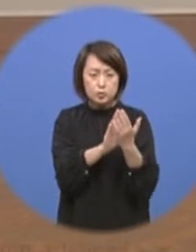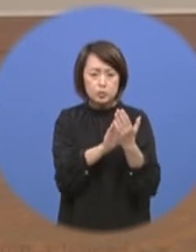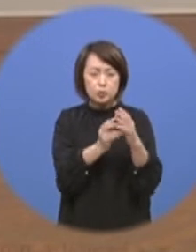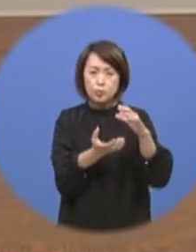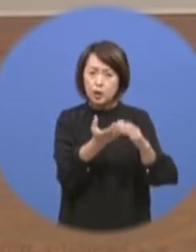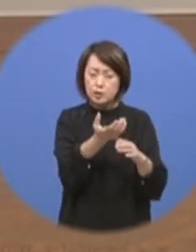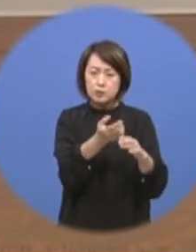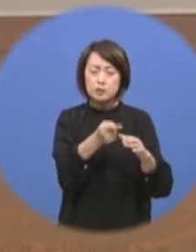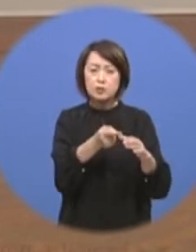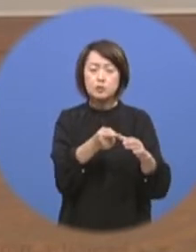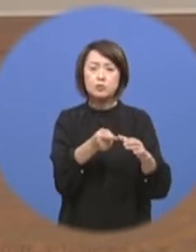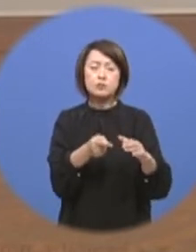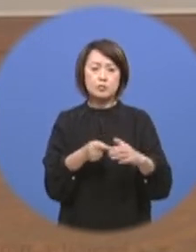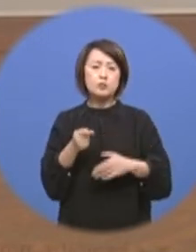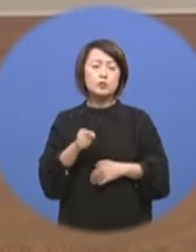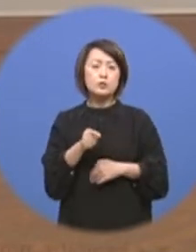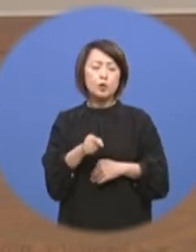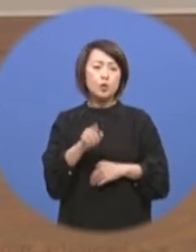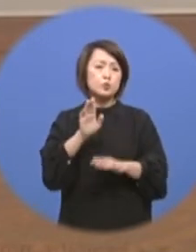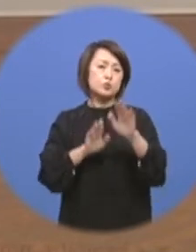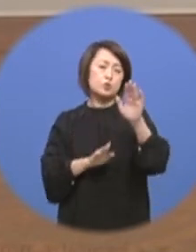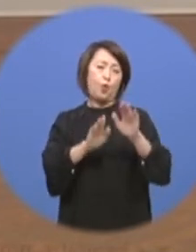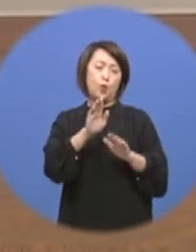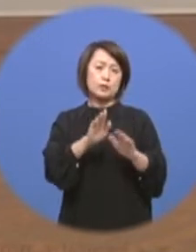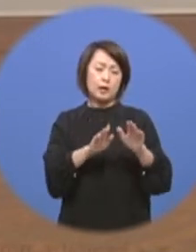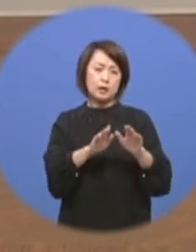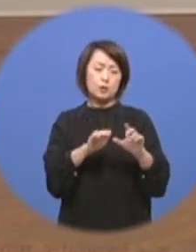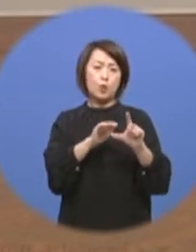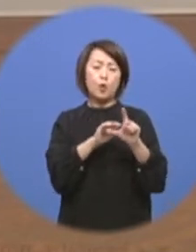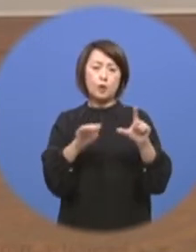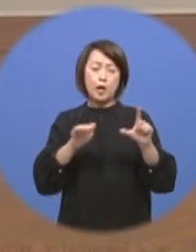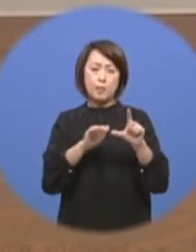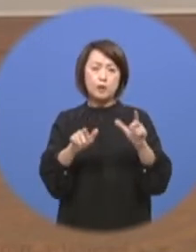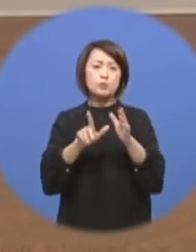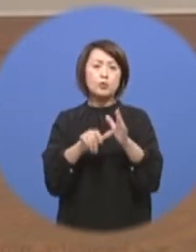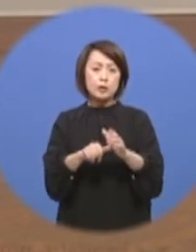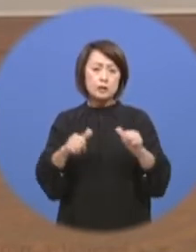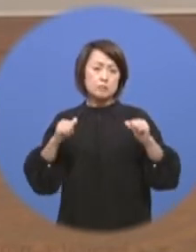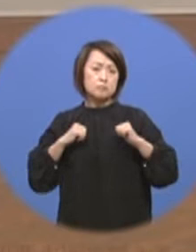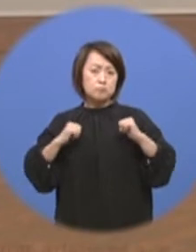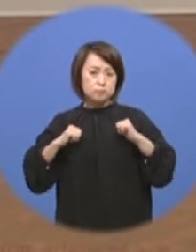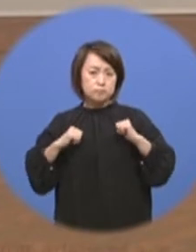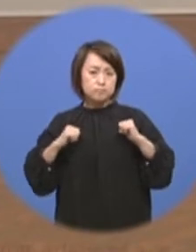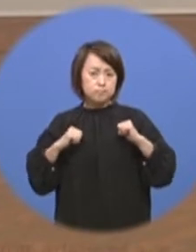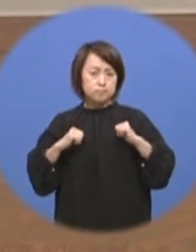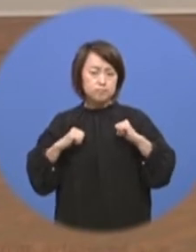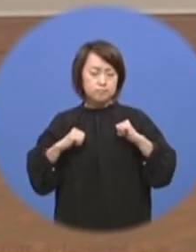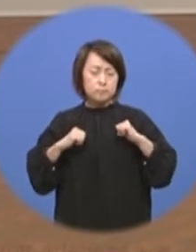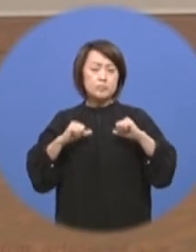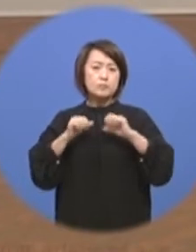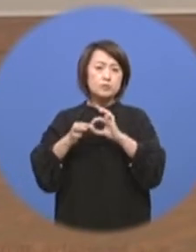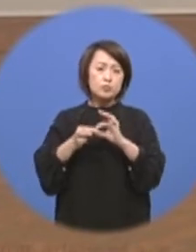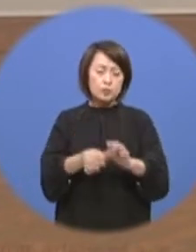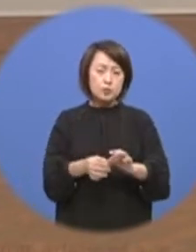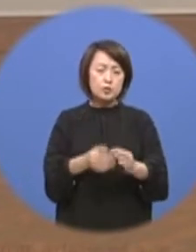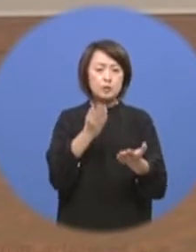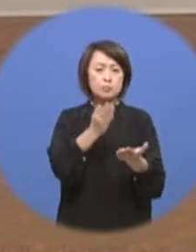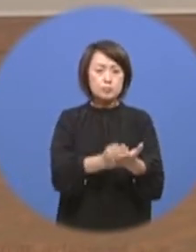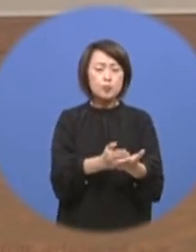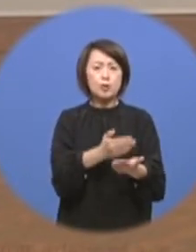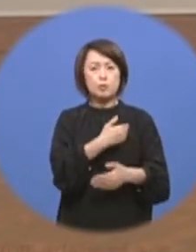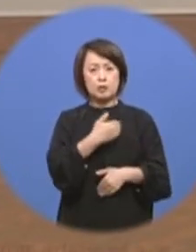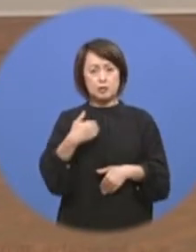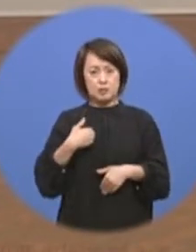認知障害と言うんですねこのレベルで訓練をすると結構困るんですね何としても